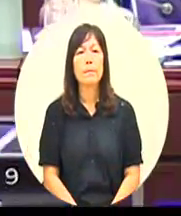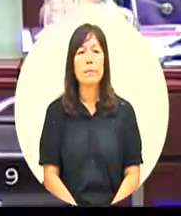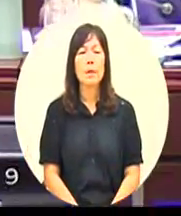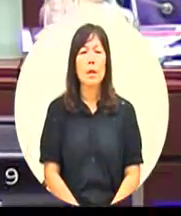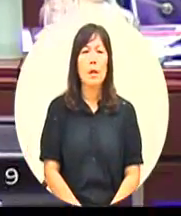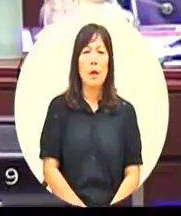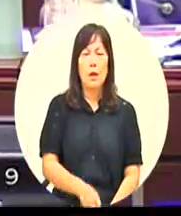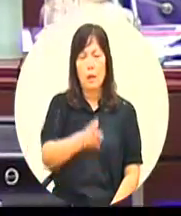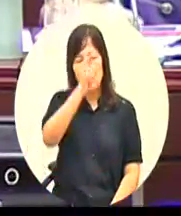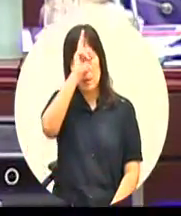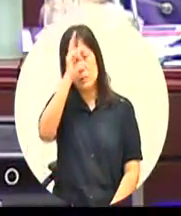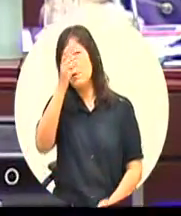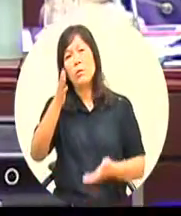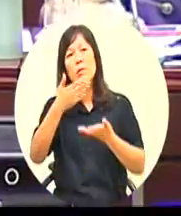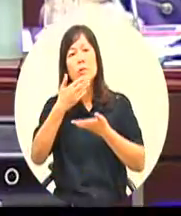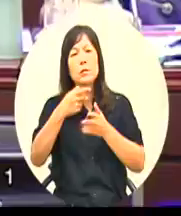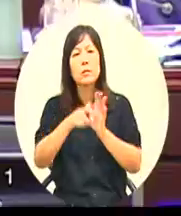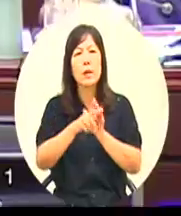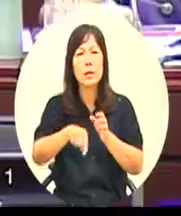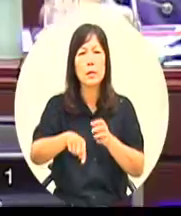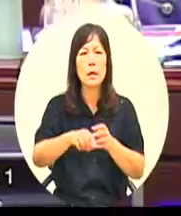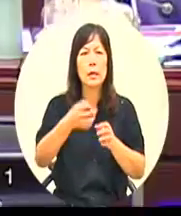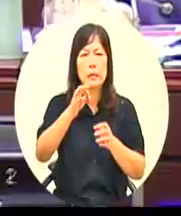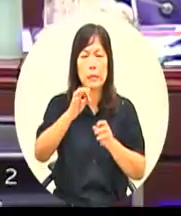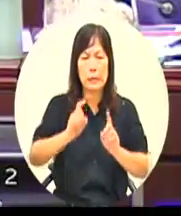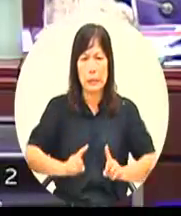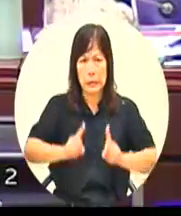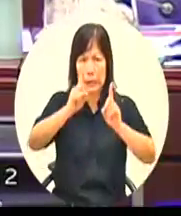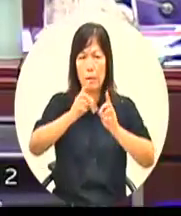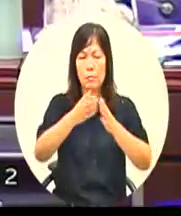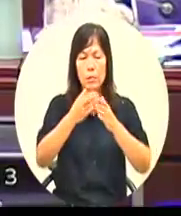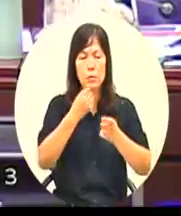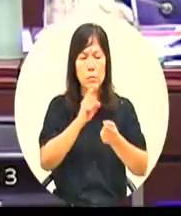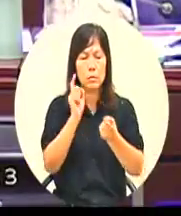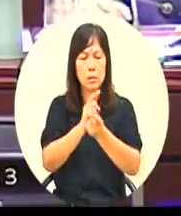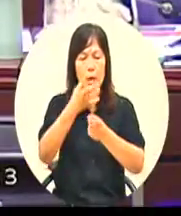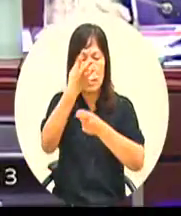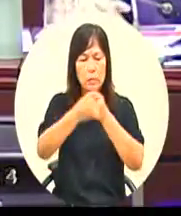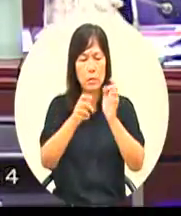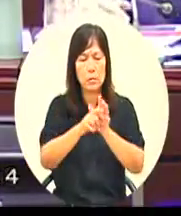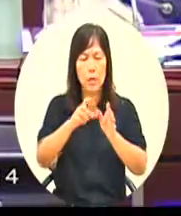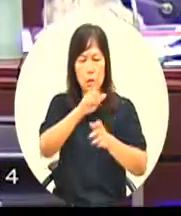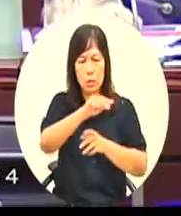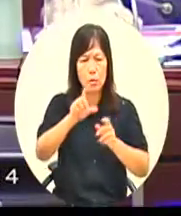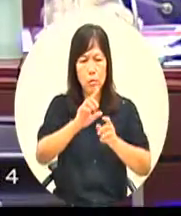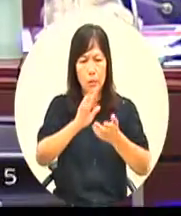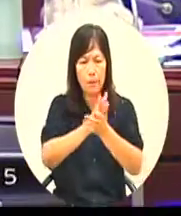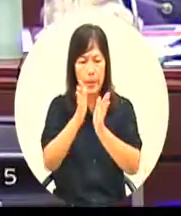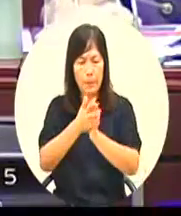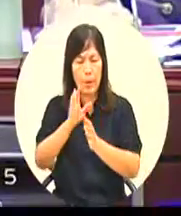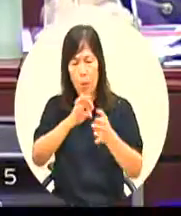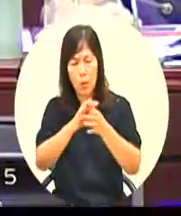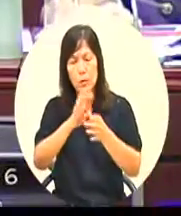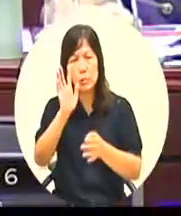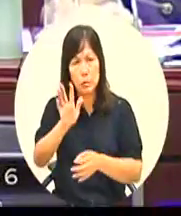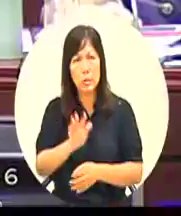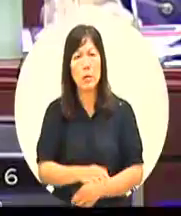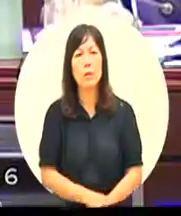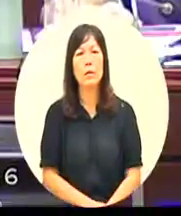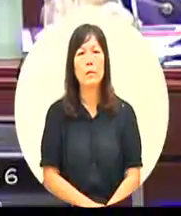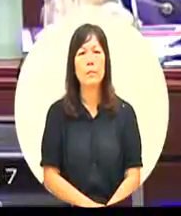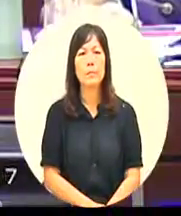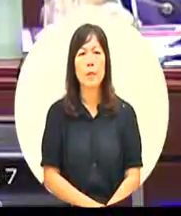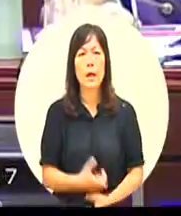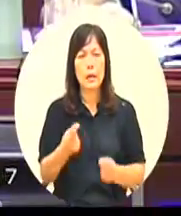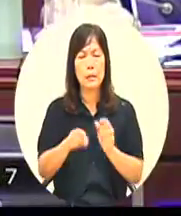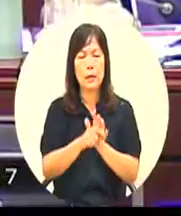营养午餐的那个价格的那个调整呢，其实也跟这几年的物价的变动有关。另外，我们也采用了非